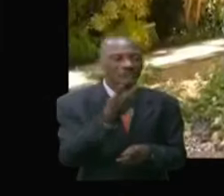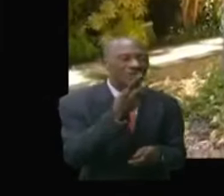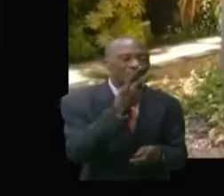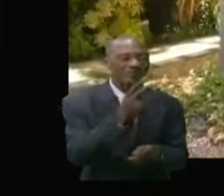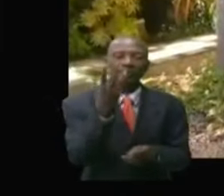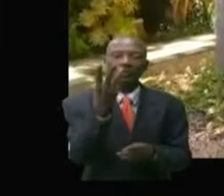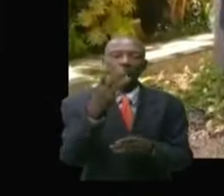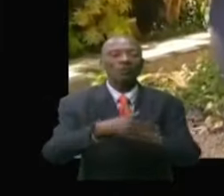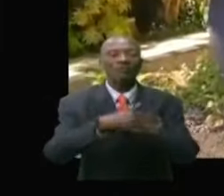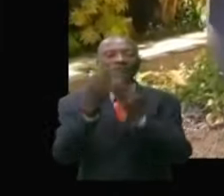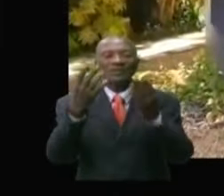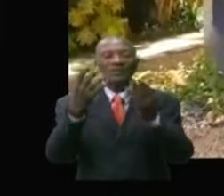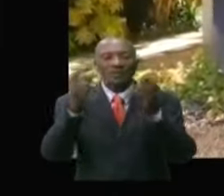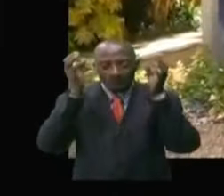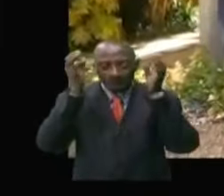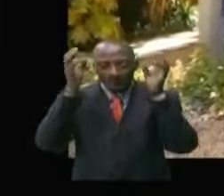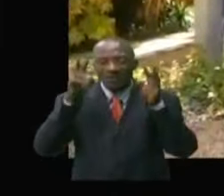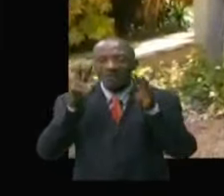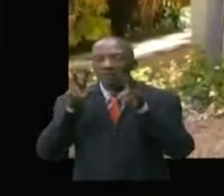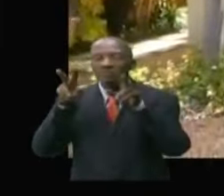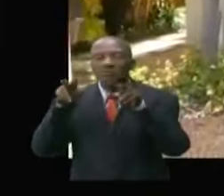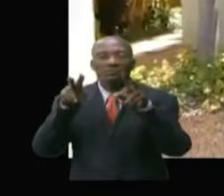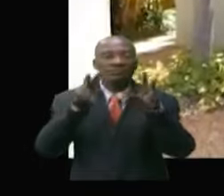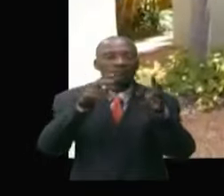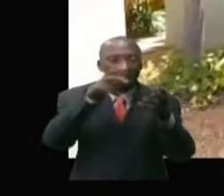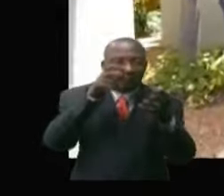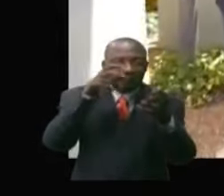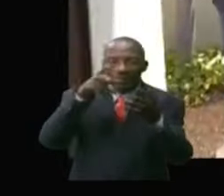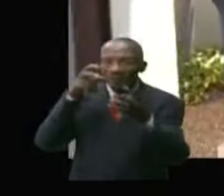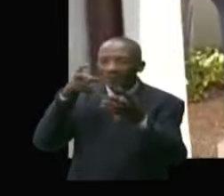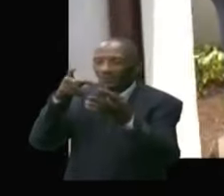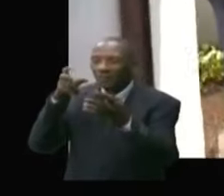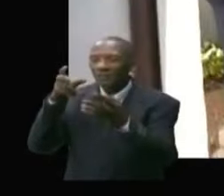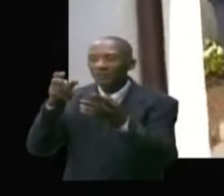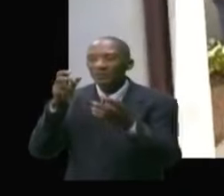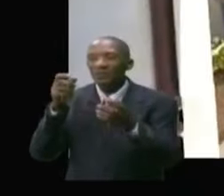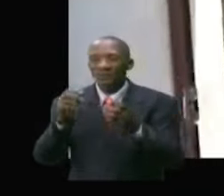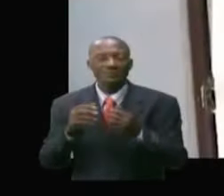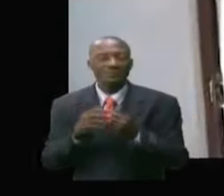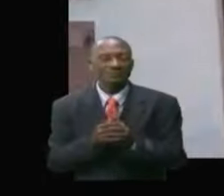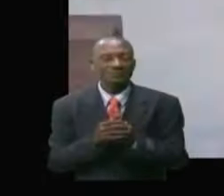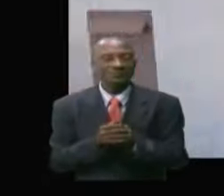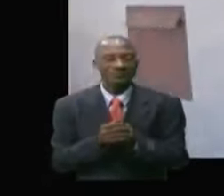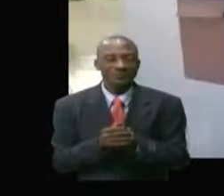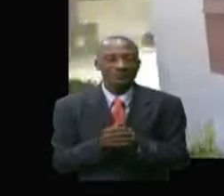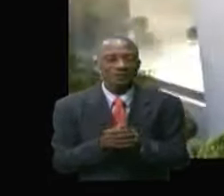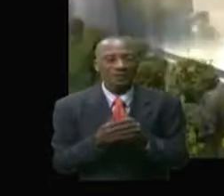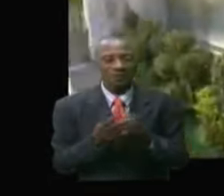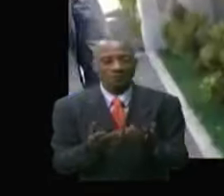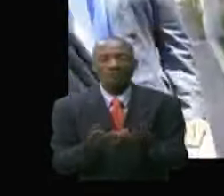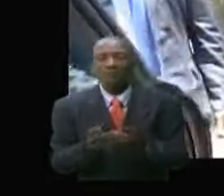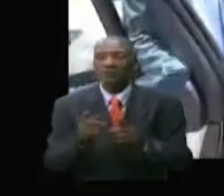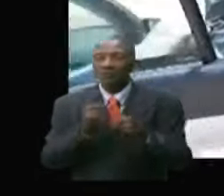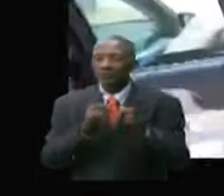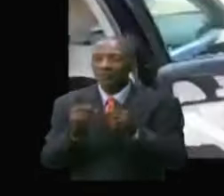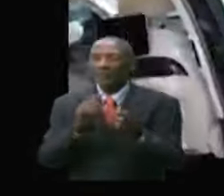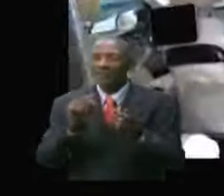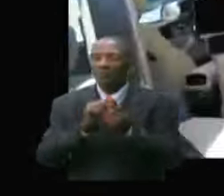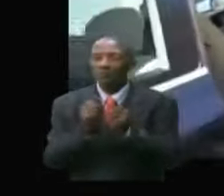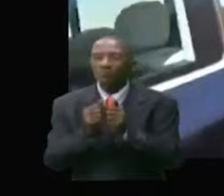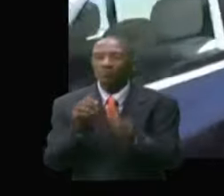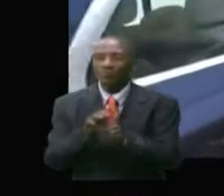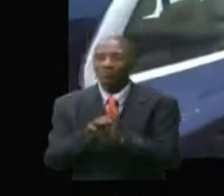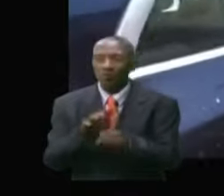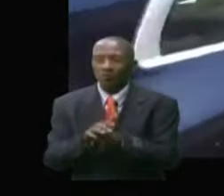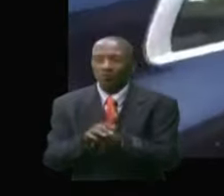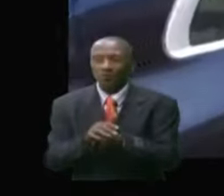elle fera Goiânia pour chuter à São Paulo. Des visites, forums et rencontres B2B sont prévues dans l'agenda